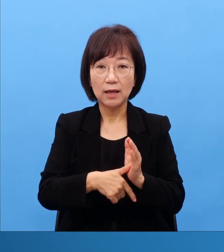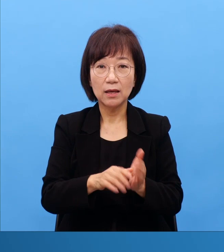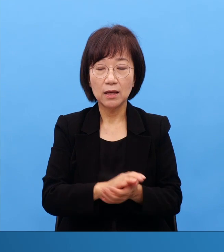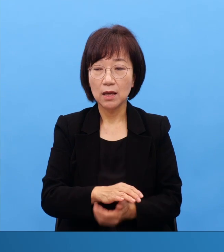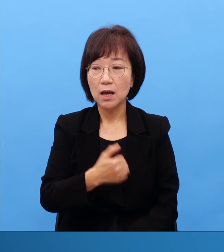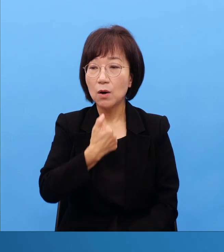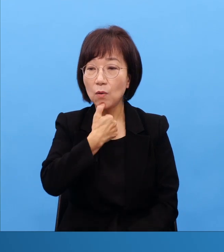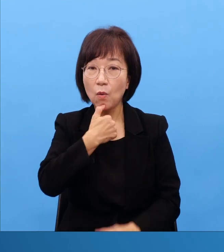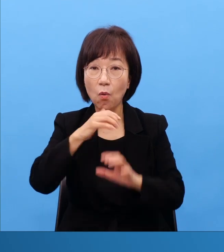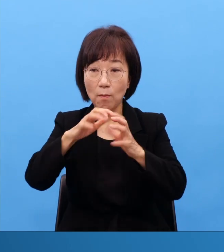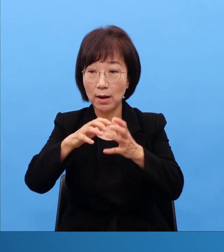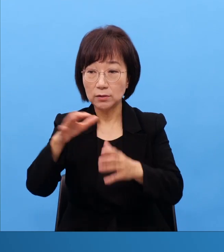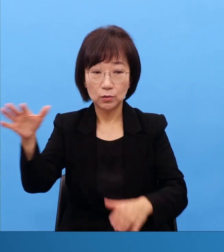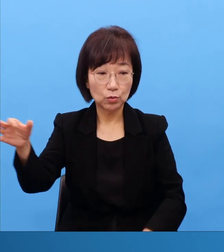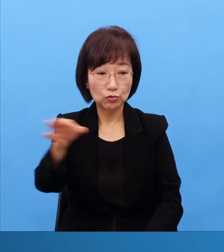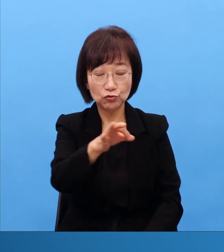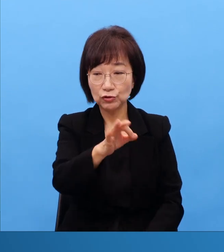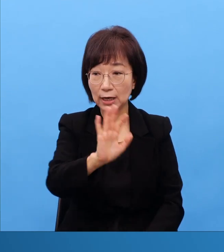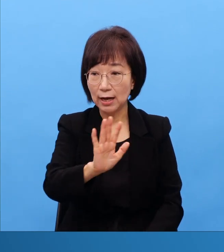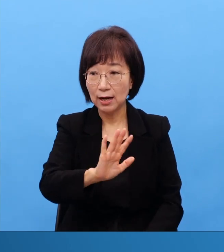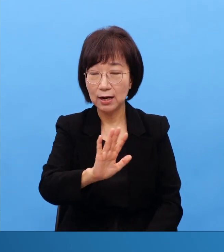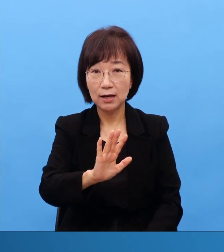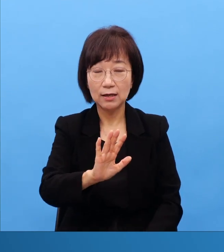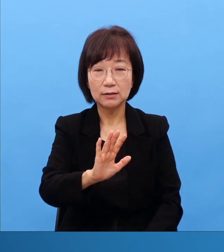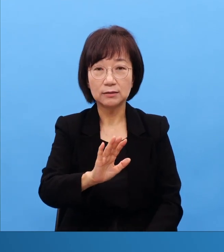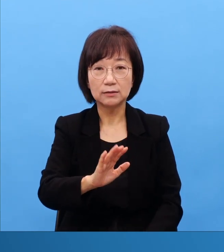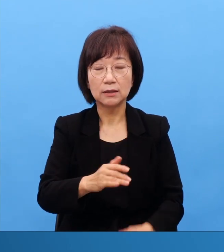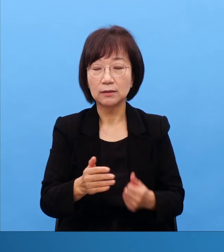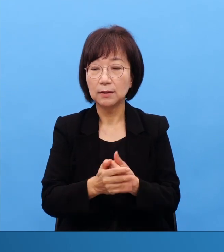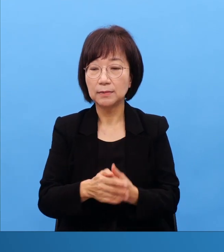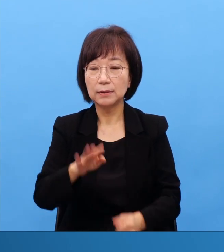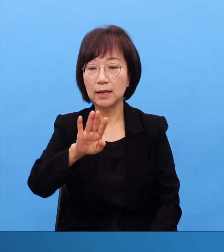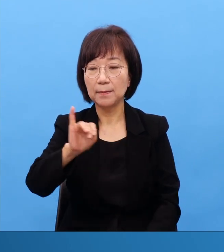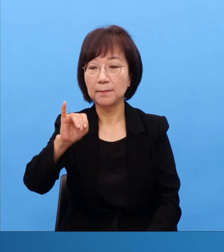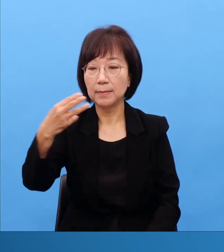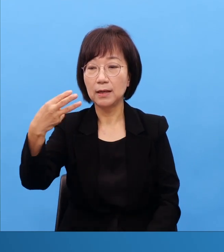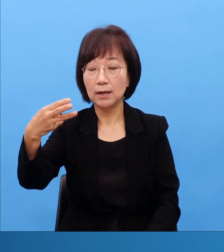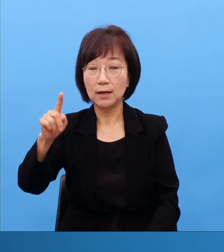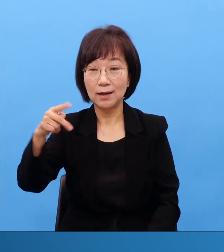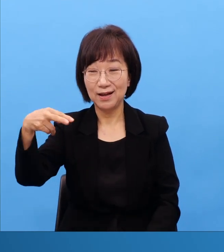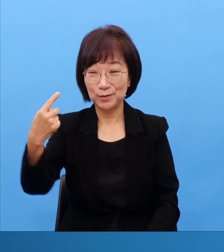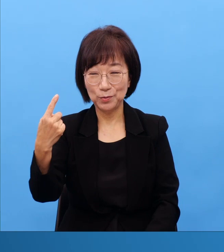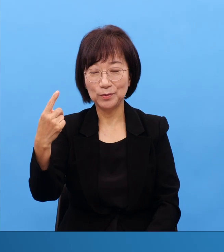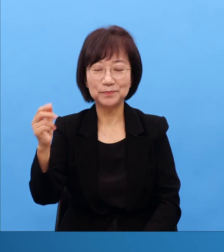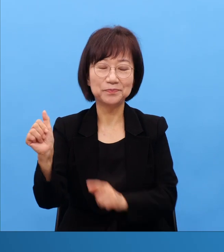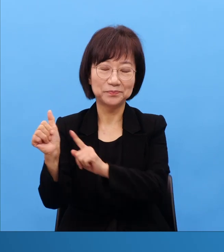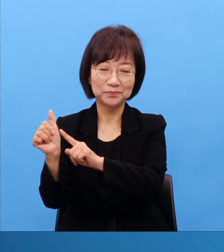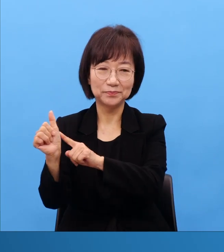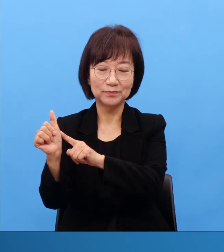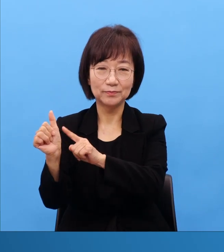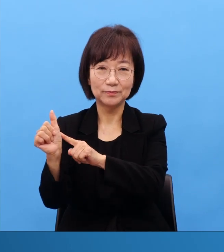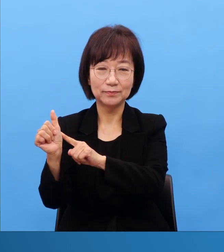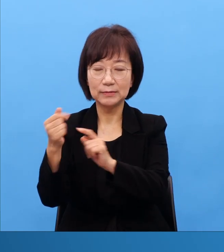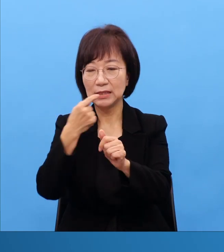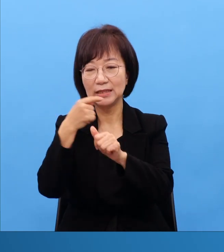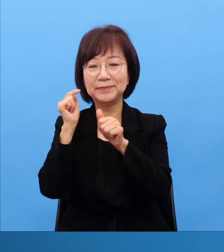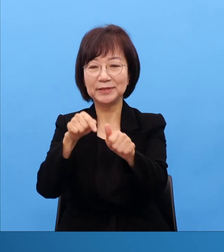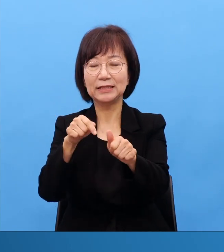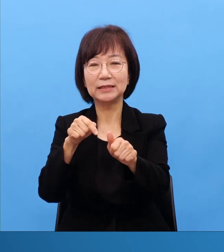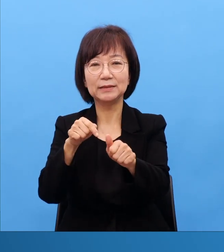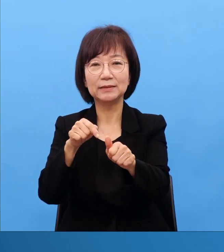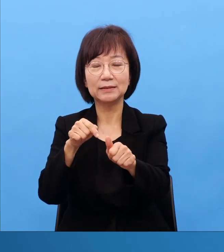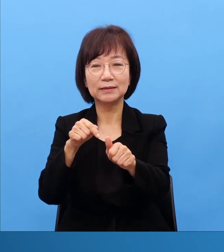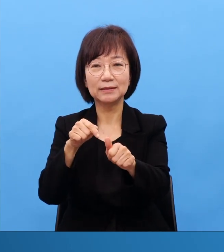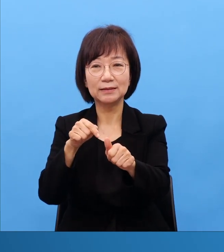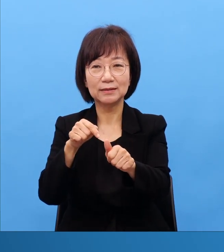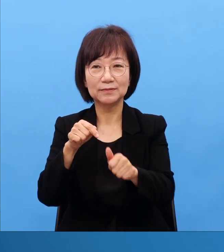주니까 이 빌라도 총독이 이런 지시를 내렸어요. But because the Roman emperor would not give the funds for the construction of that dam, this is